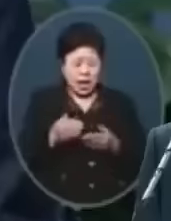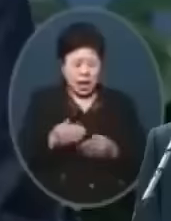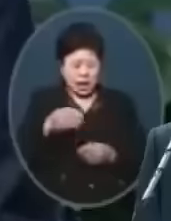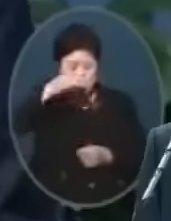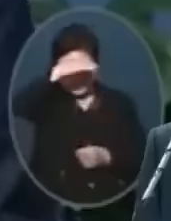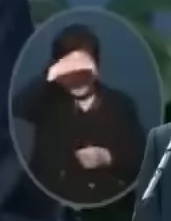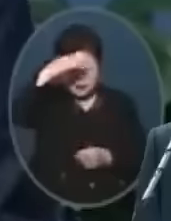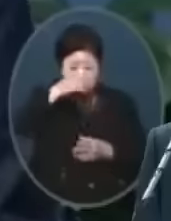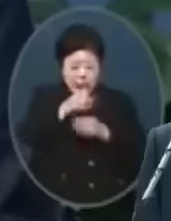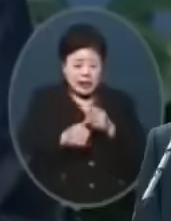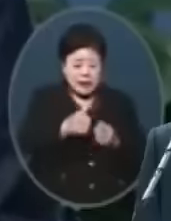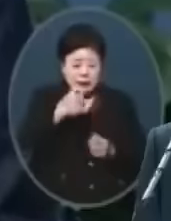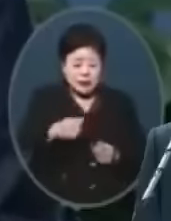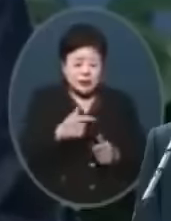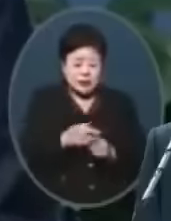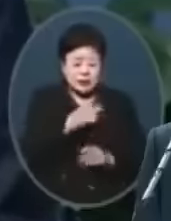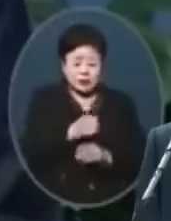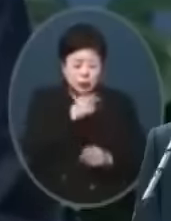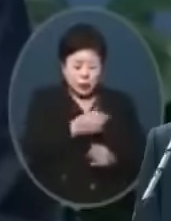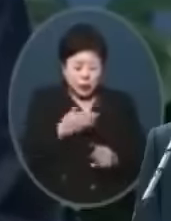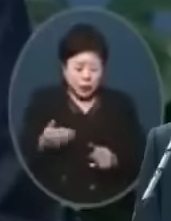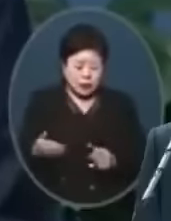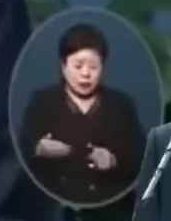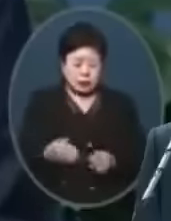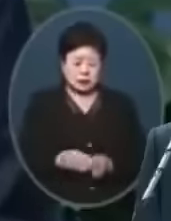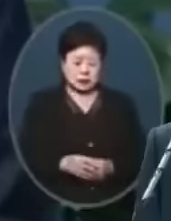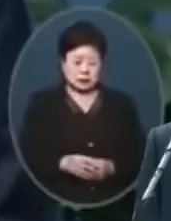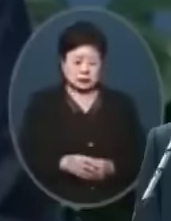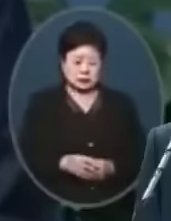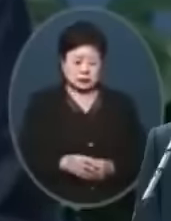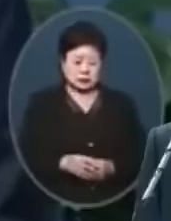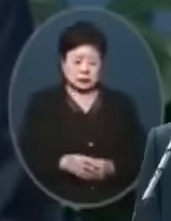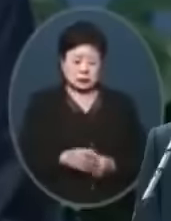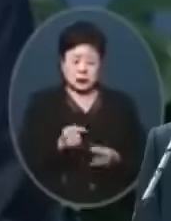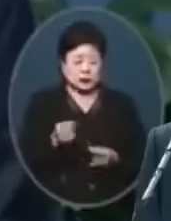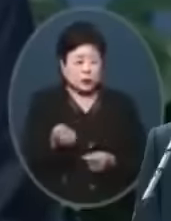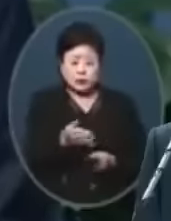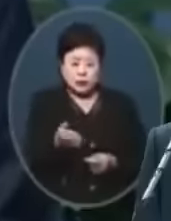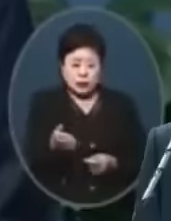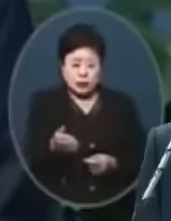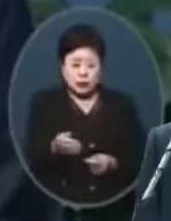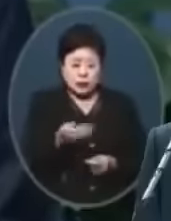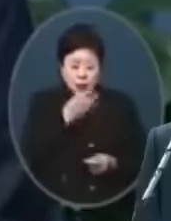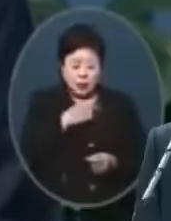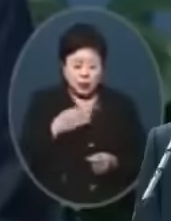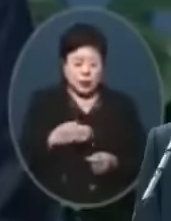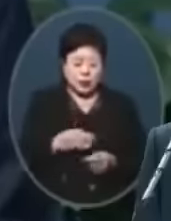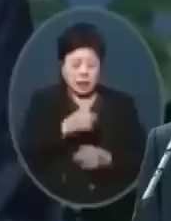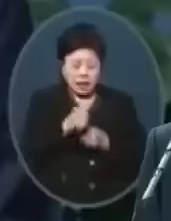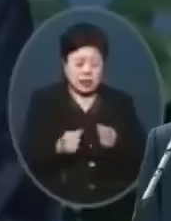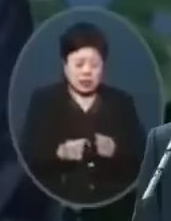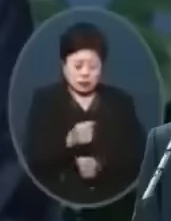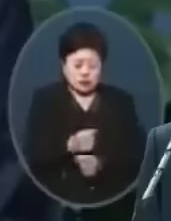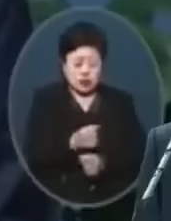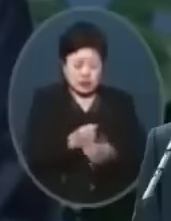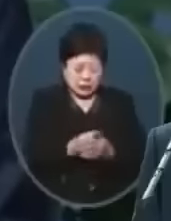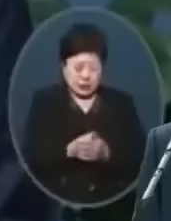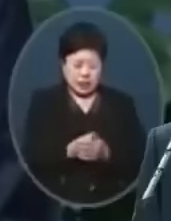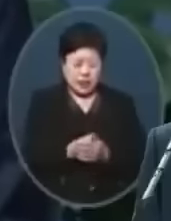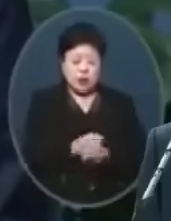돌아봐도 하나님 아들 예수 그리스도의 보혈보다 값진 것이 없습니다. 그 보혈로 하나님과 우리를 묶어놨으니